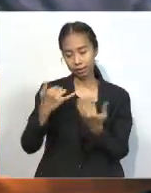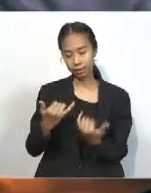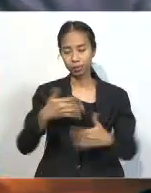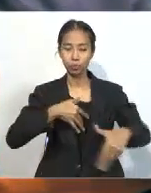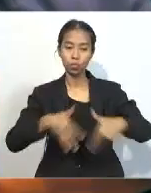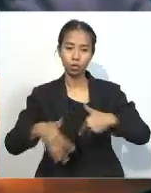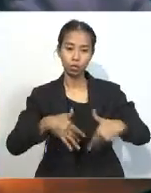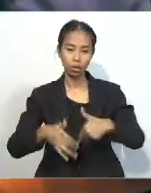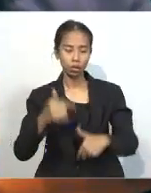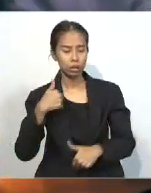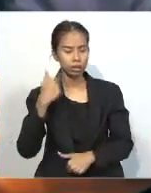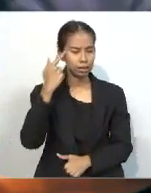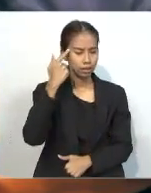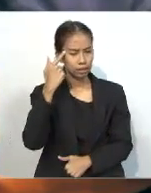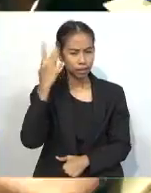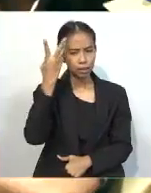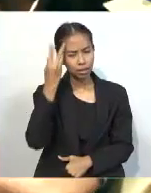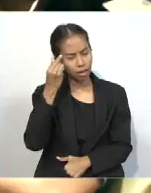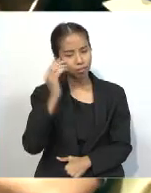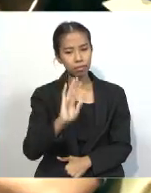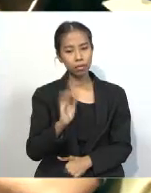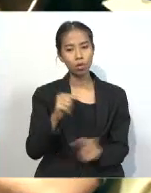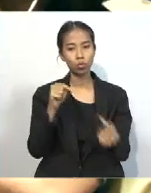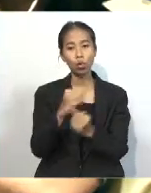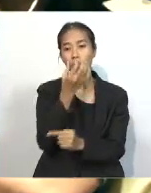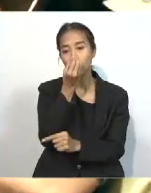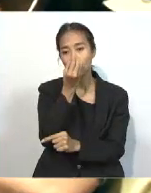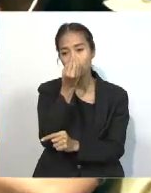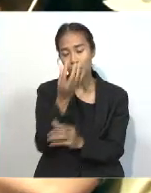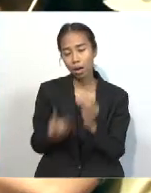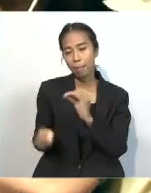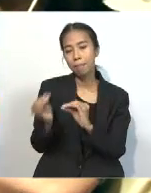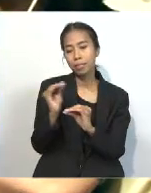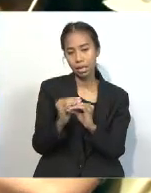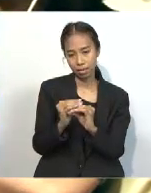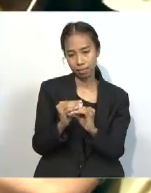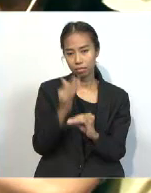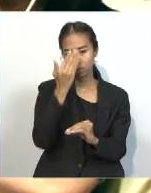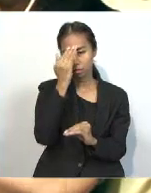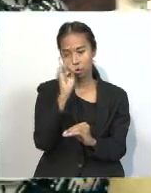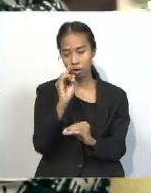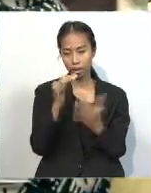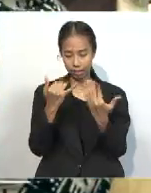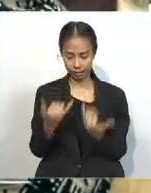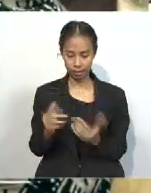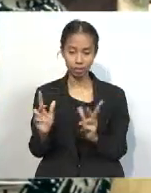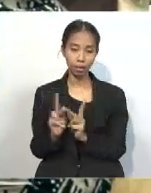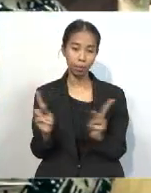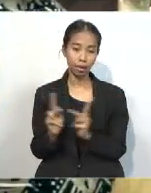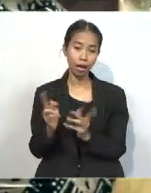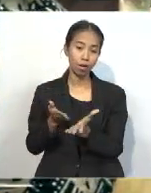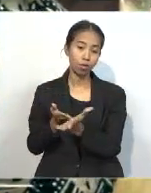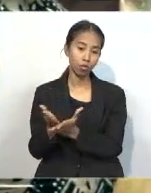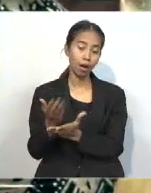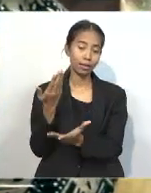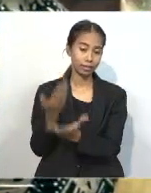ชาชนไม่ต้องวิตกกังวลเรื่องของการปรับขึ้นดอกเบี้ยของธนาคารพาณิชย์นะคะหลังจากที่คณะกรรมการนโยบายการเงิน